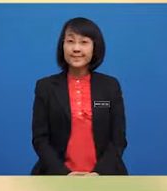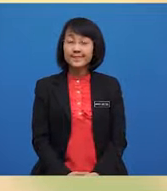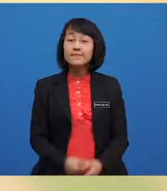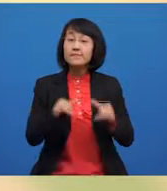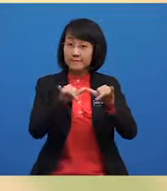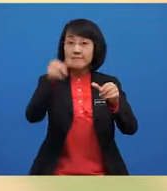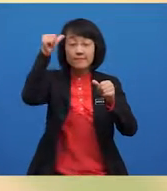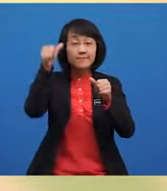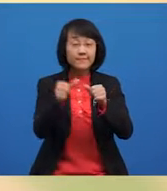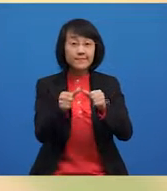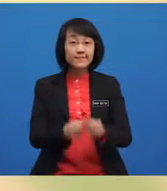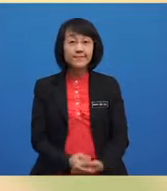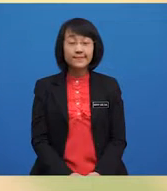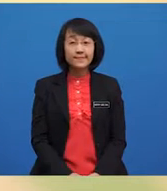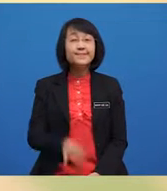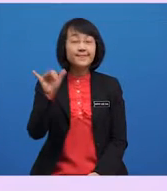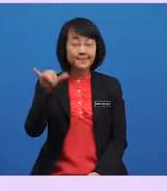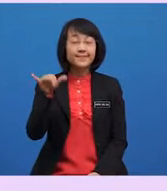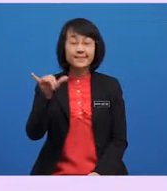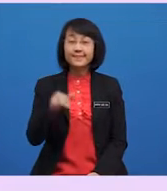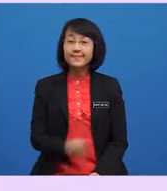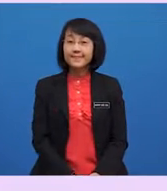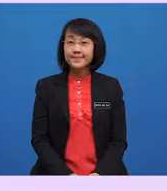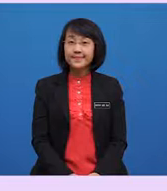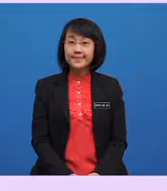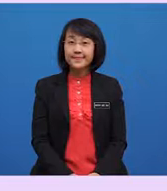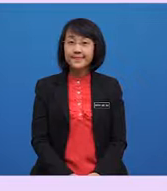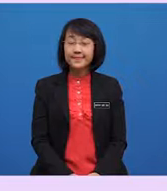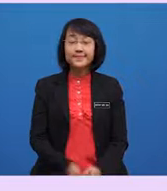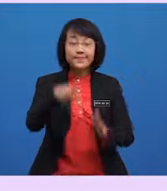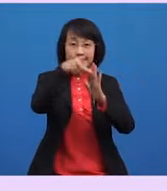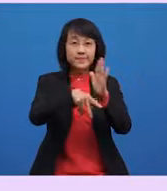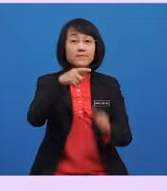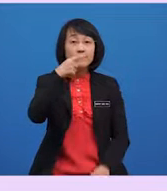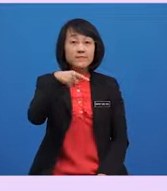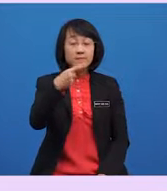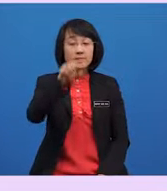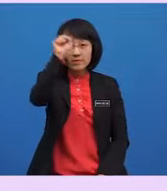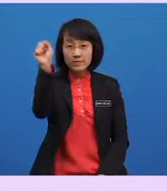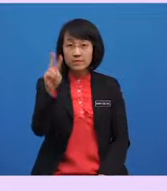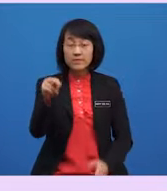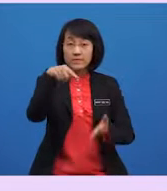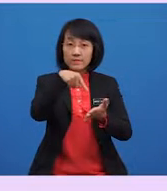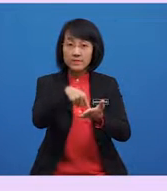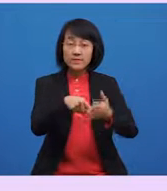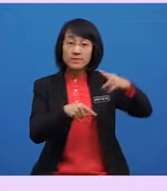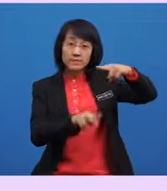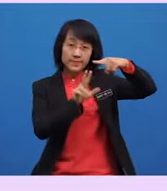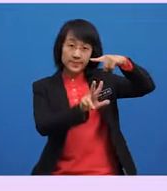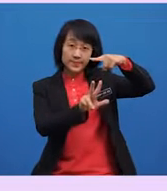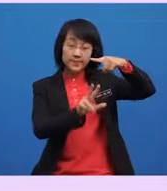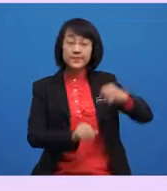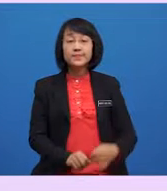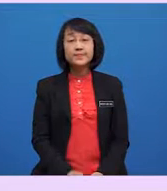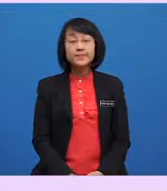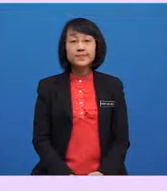Masih ingat lagi? Ya, penyebut bagi soalan ini ialah 3.